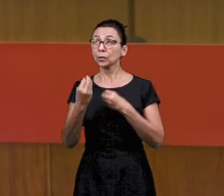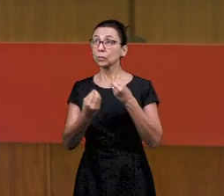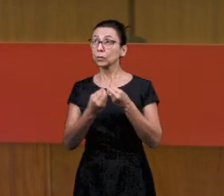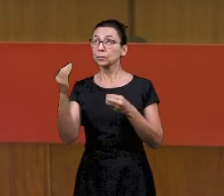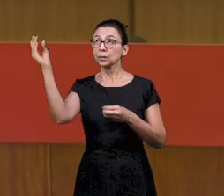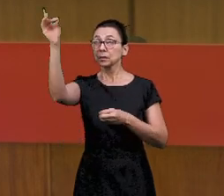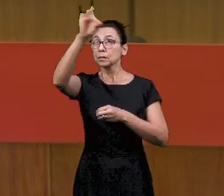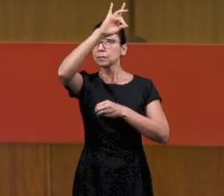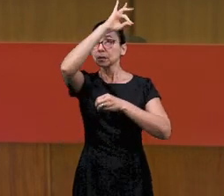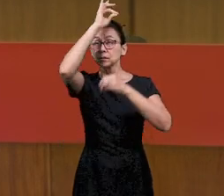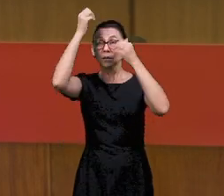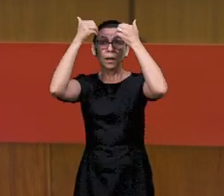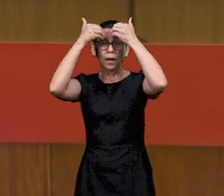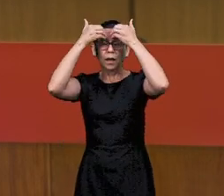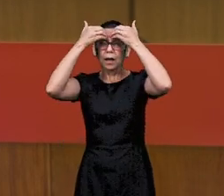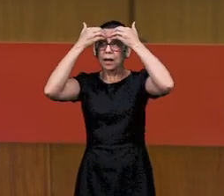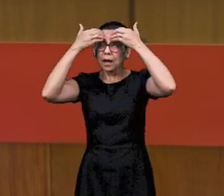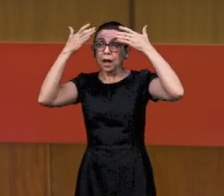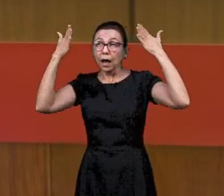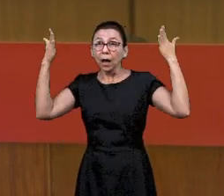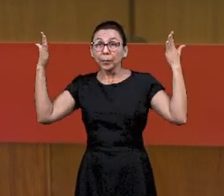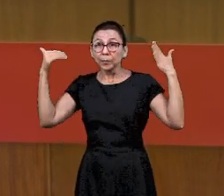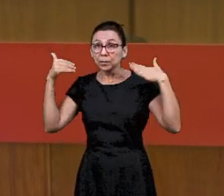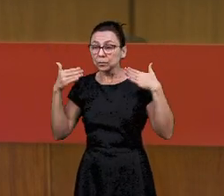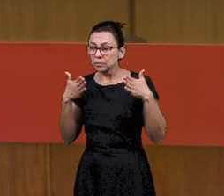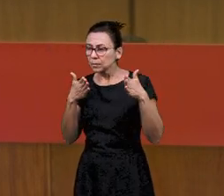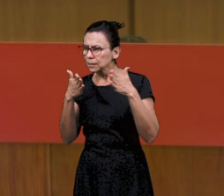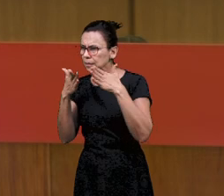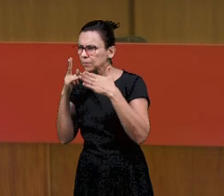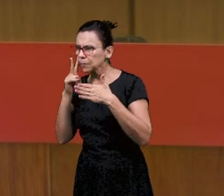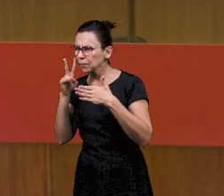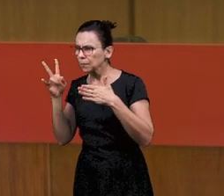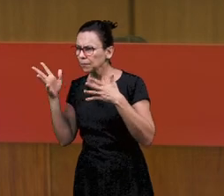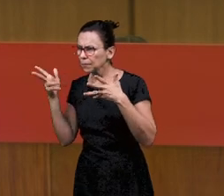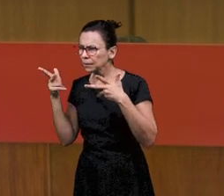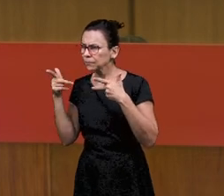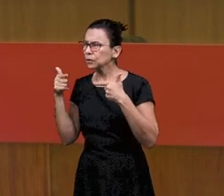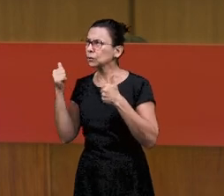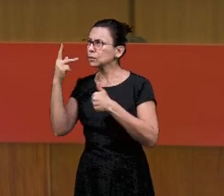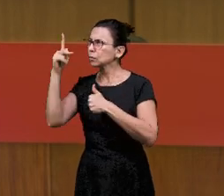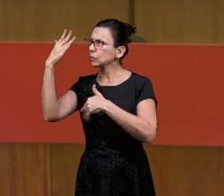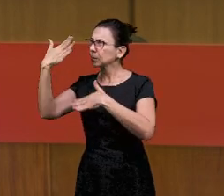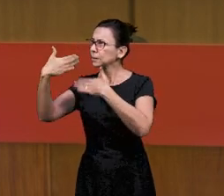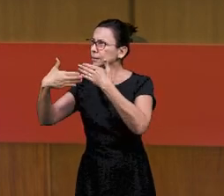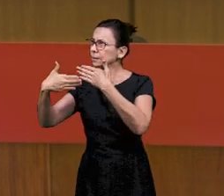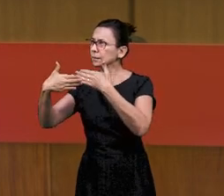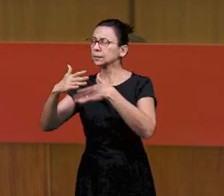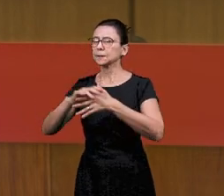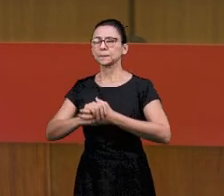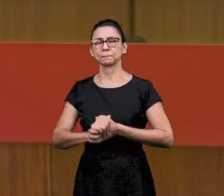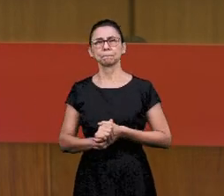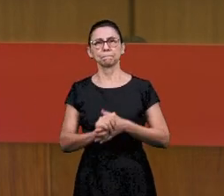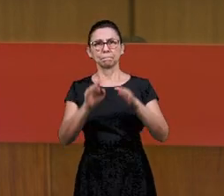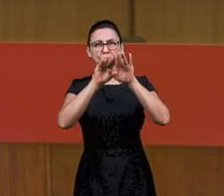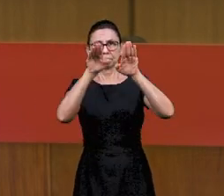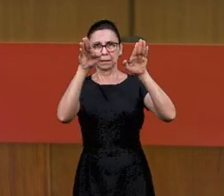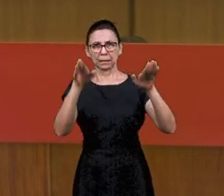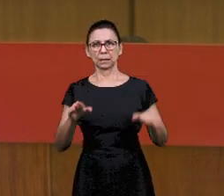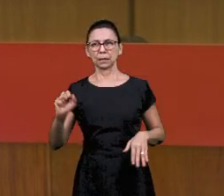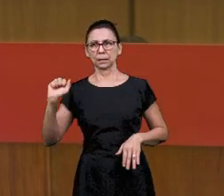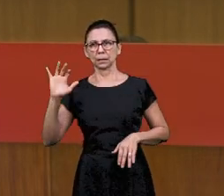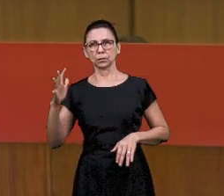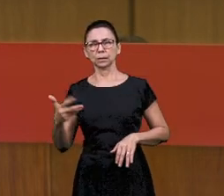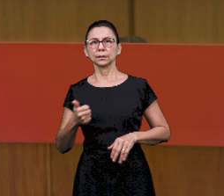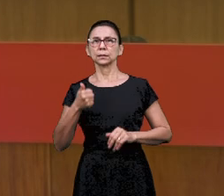pour regarder un chemin si merveilleux, si excellent. Nous demandons, bénis-nous, reçois sous ton autel notre adoration, notre